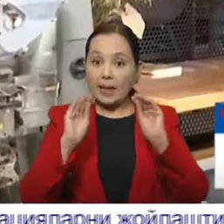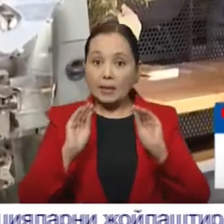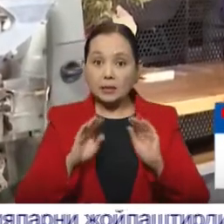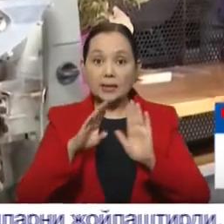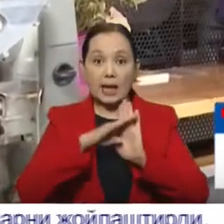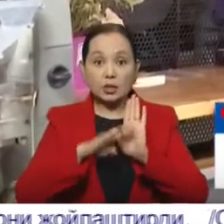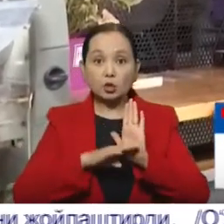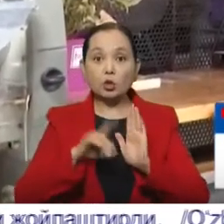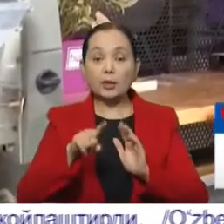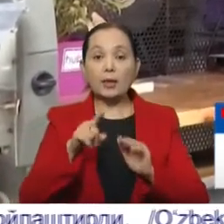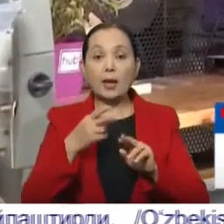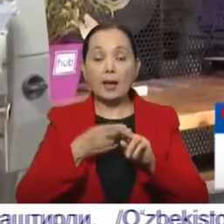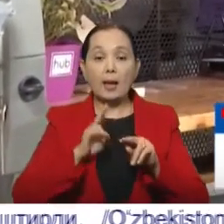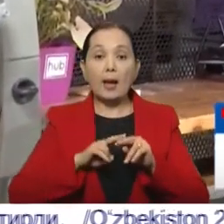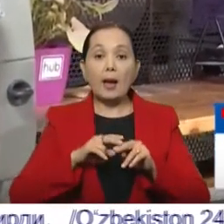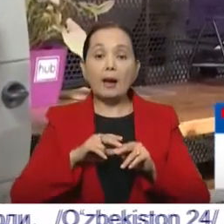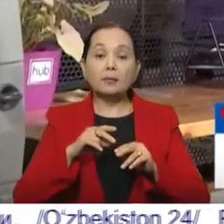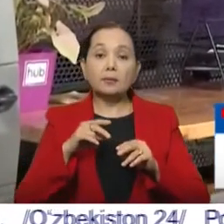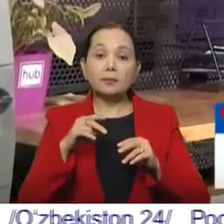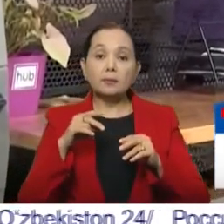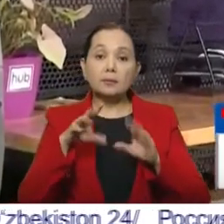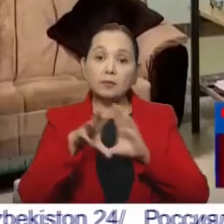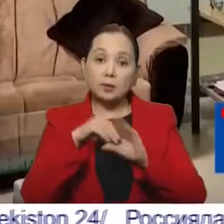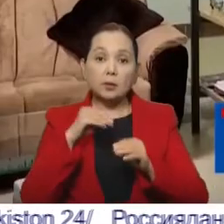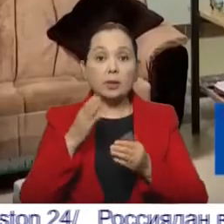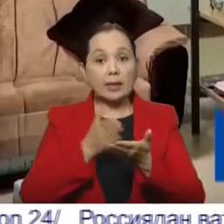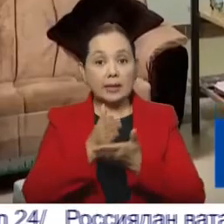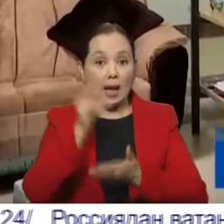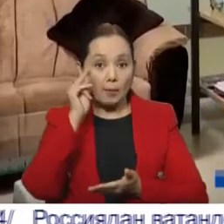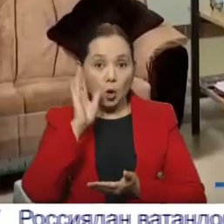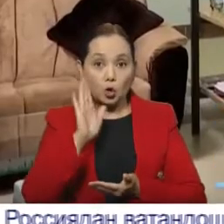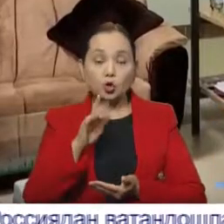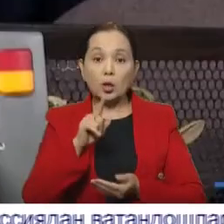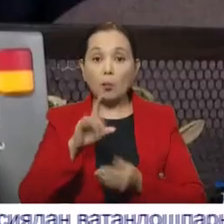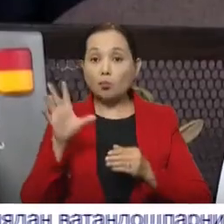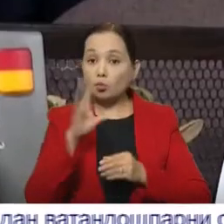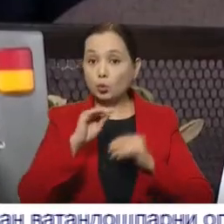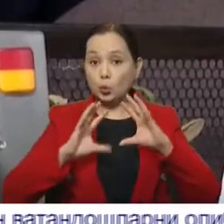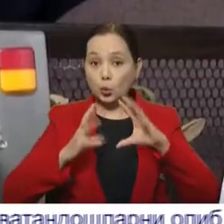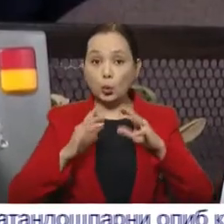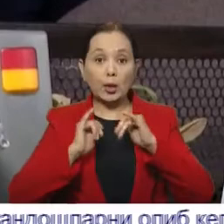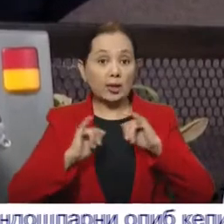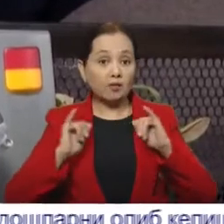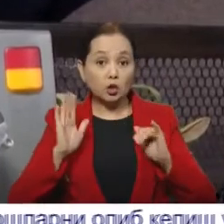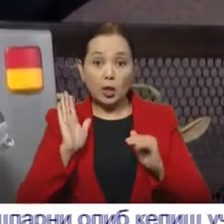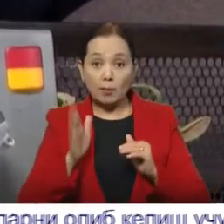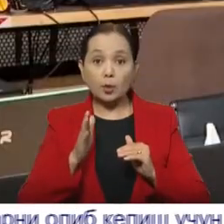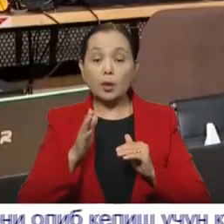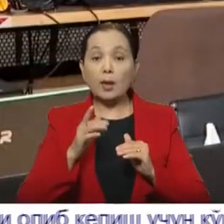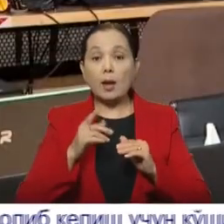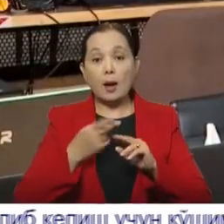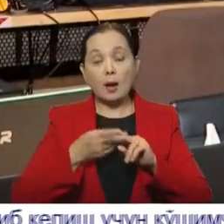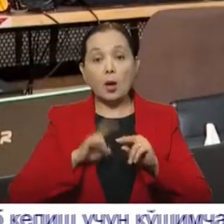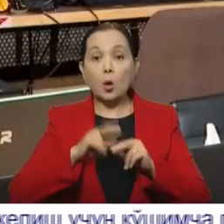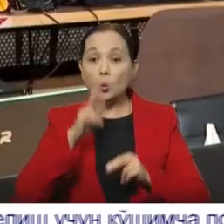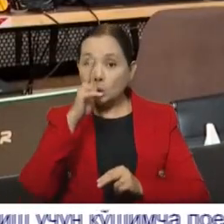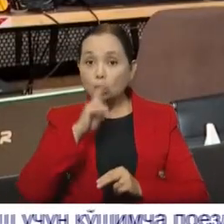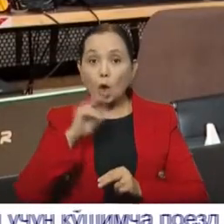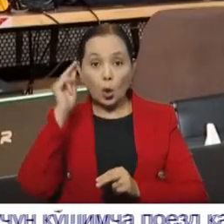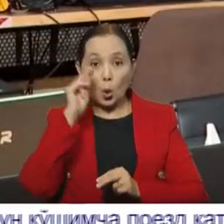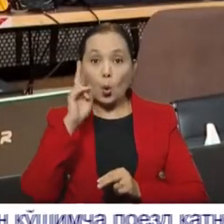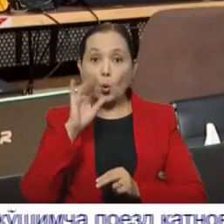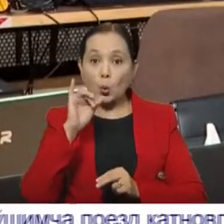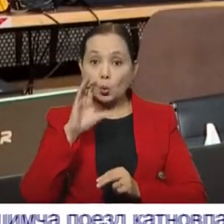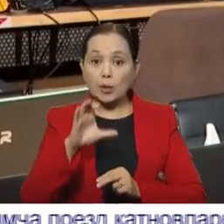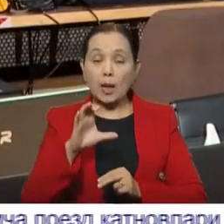paytda Node.js degan dasturlash tili bo'yicha ta'lim olishmoqda. Butun dunyoda hozir rivojlanib borayotgan sohalardan biri. 3 oylik o'quv